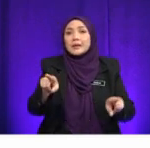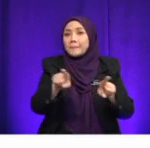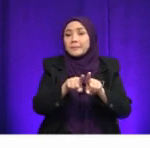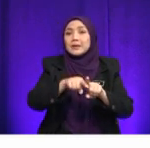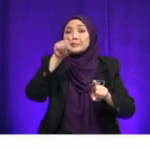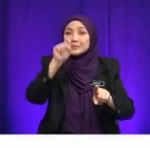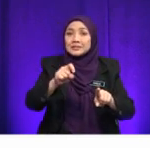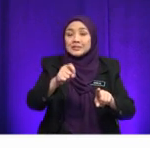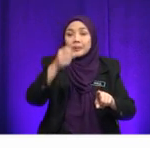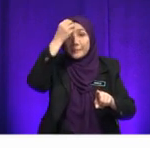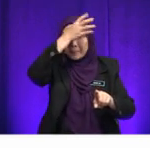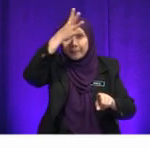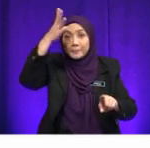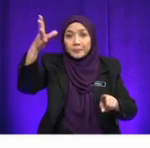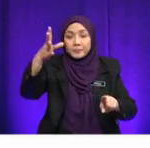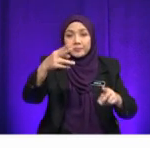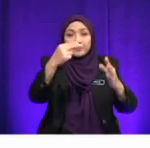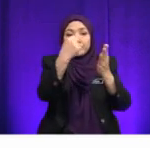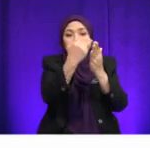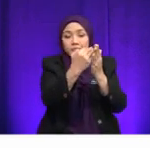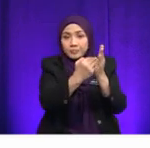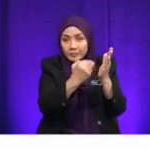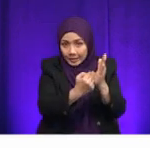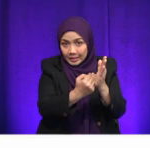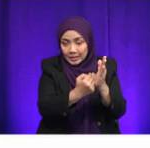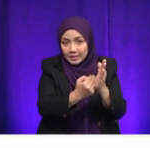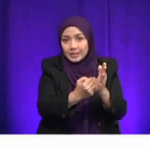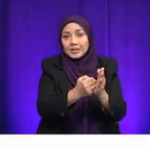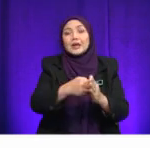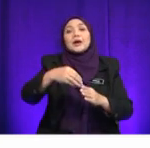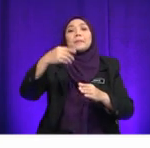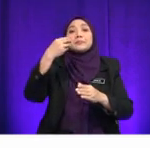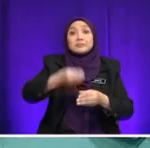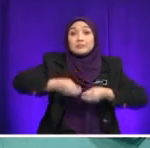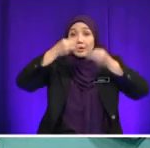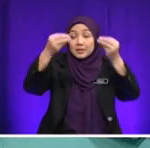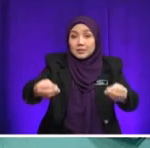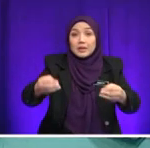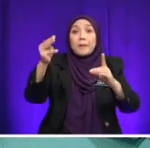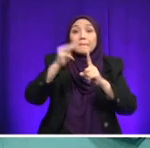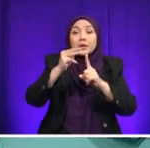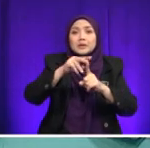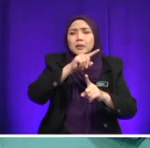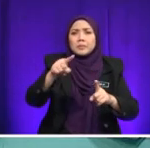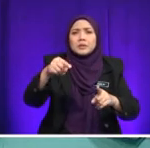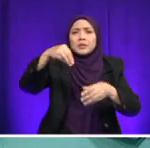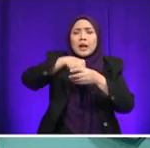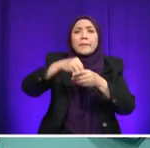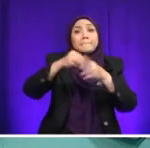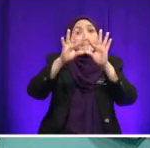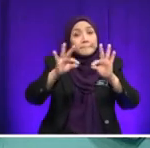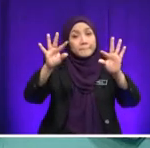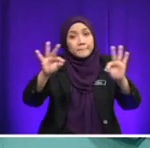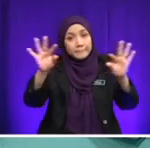walaupun dua Makkah tapi contoh jawaban yang diberikan di sini dia telah lebih daripada Makkah yang